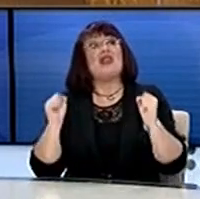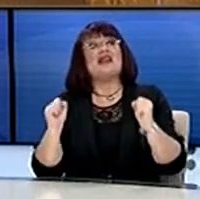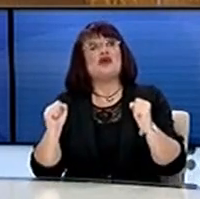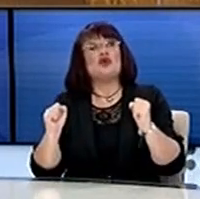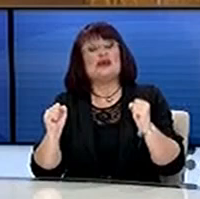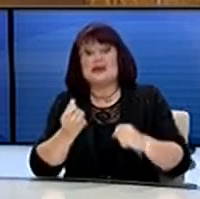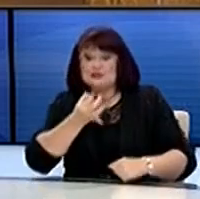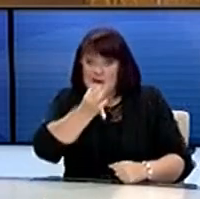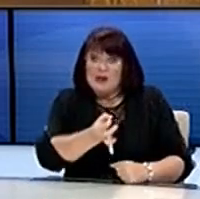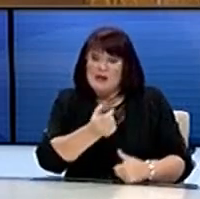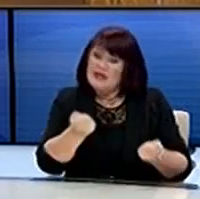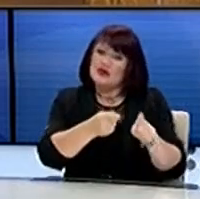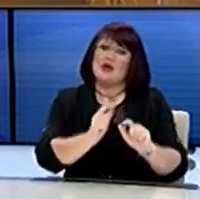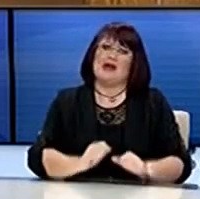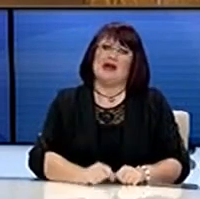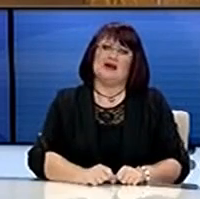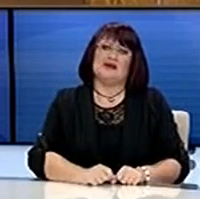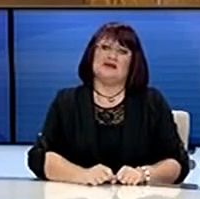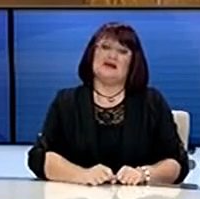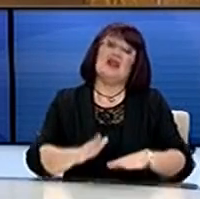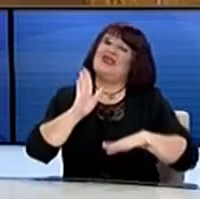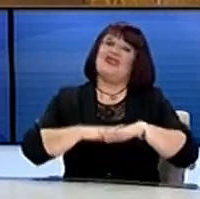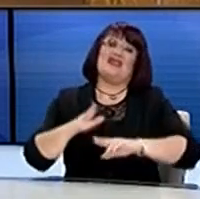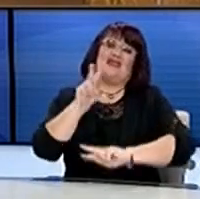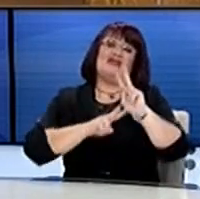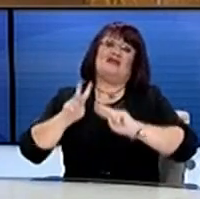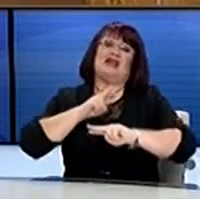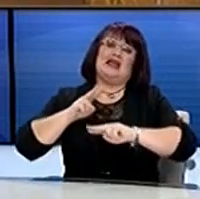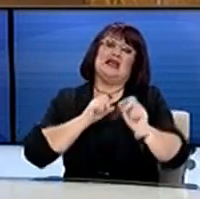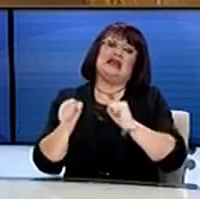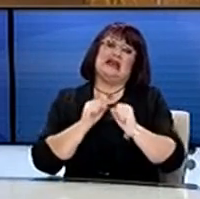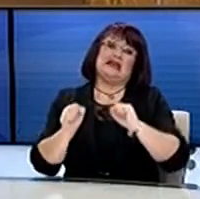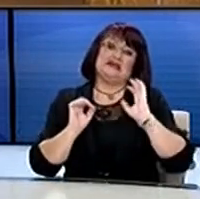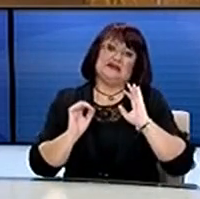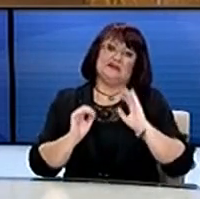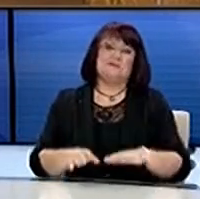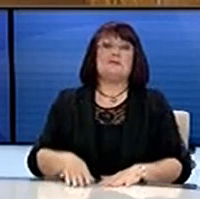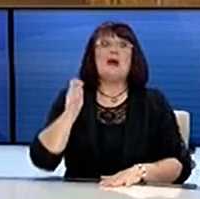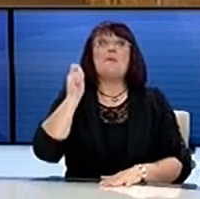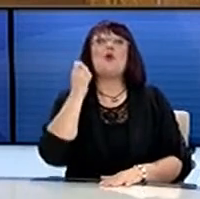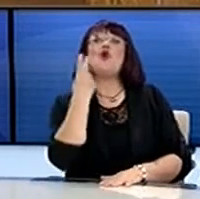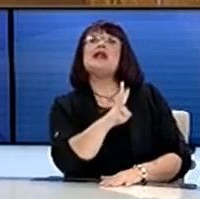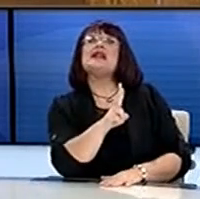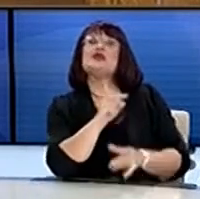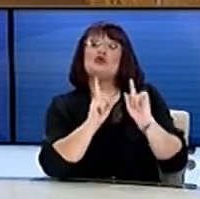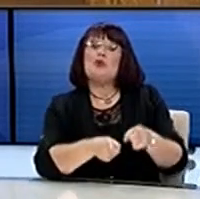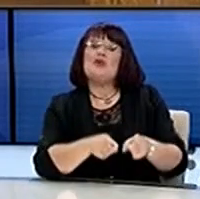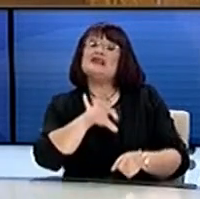Ανθεκτικότητας? Προφανώς και δεν σας φταίει η κλιματική κρίση για όλα αυτά. Οι πολιτικές σας επιλογές